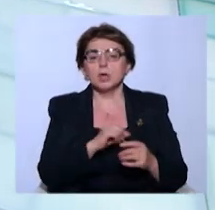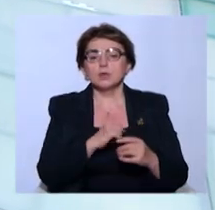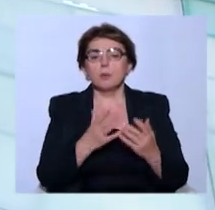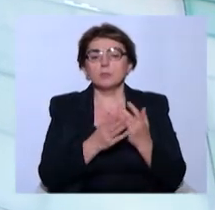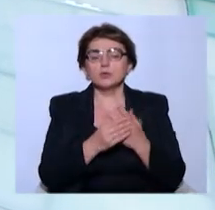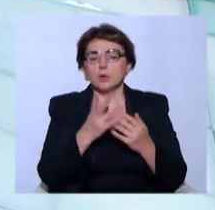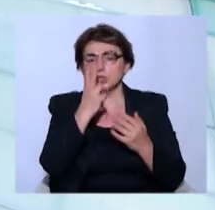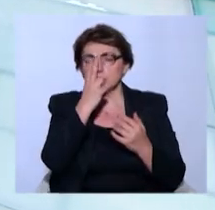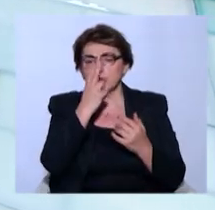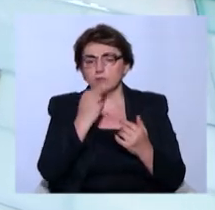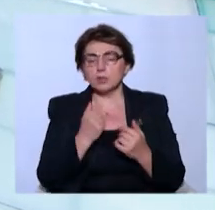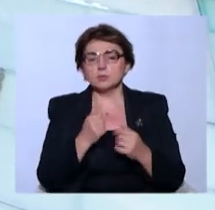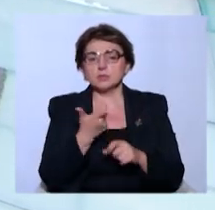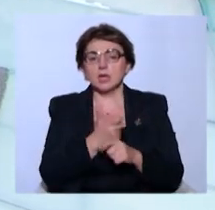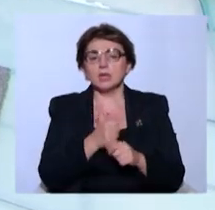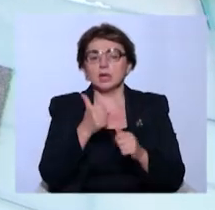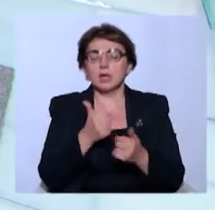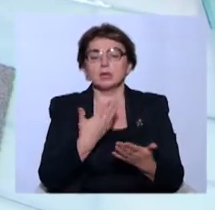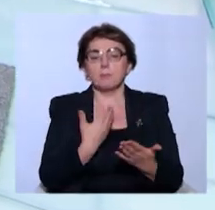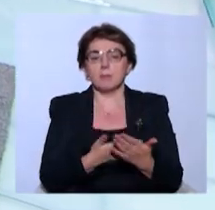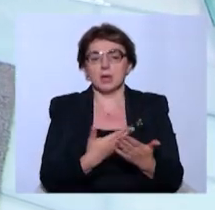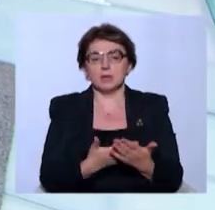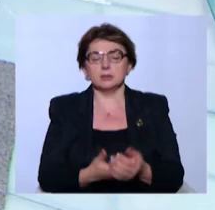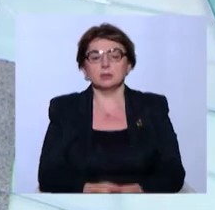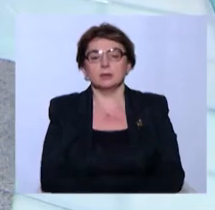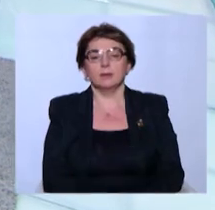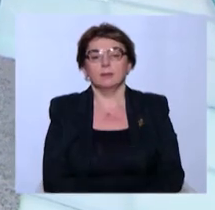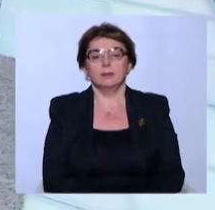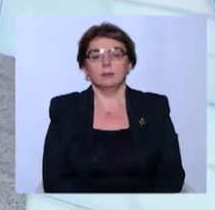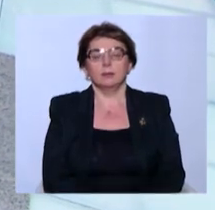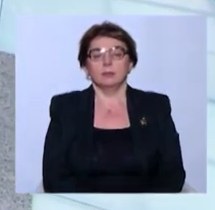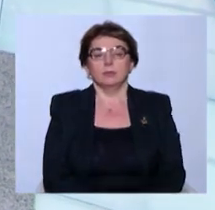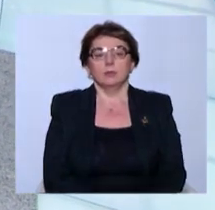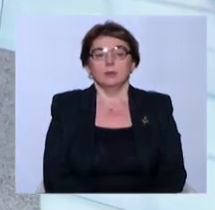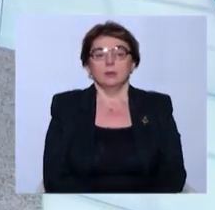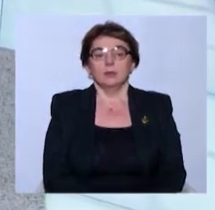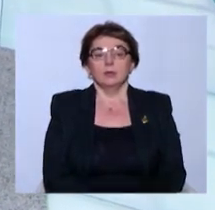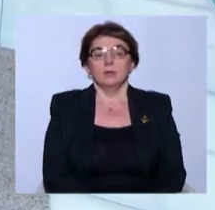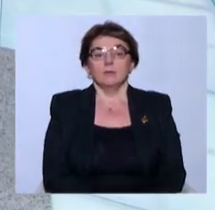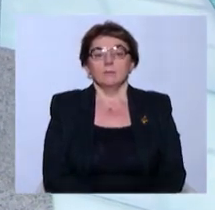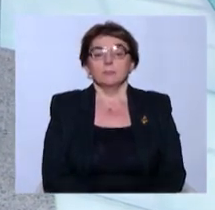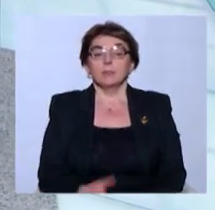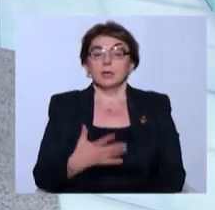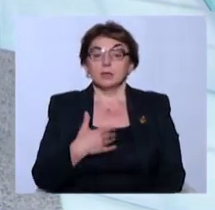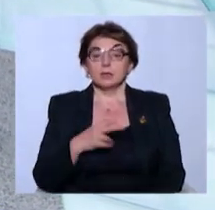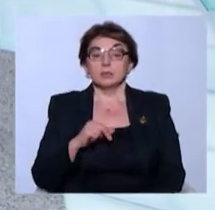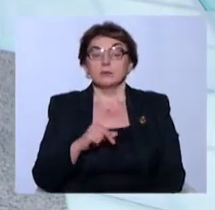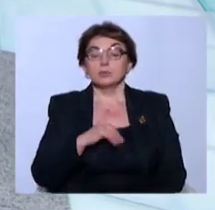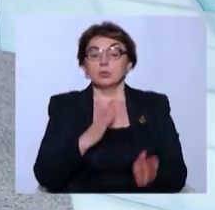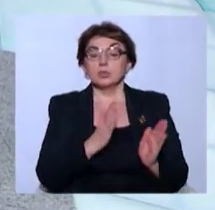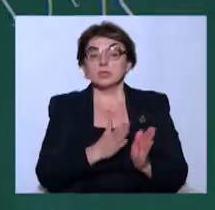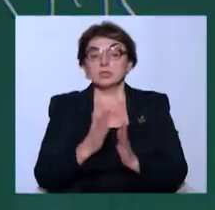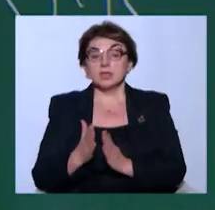ეხმარება შთამომავლობის გაზრდაში და ასე შემდეგ. ქცევითი ადაპტაციის მაგალითად